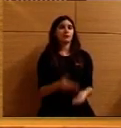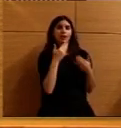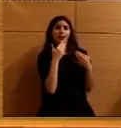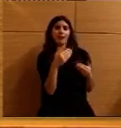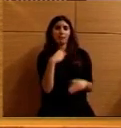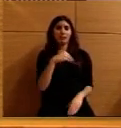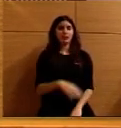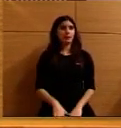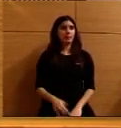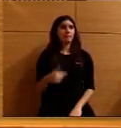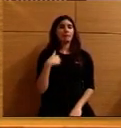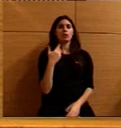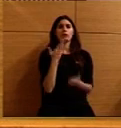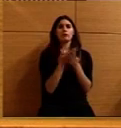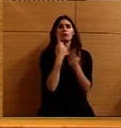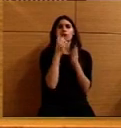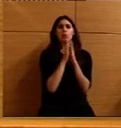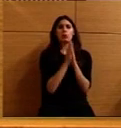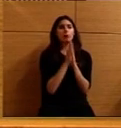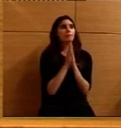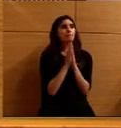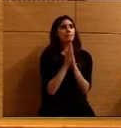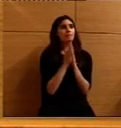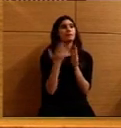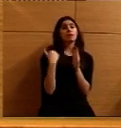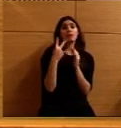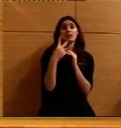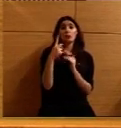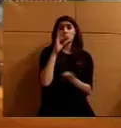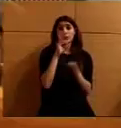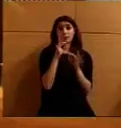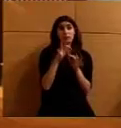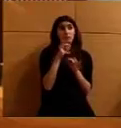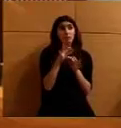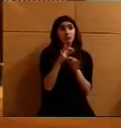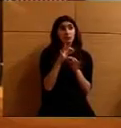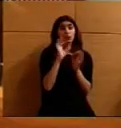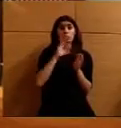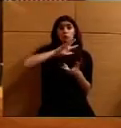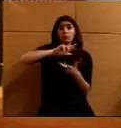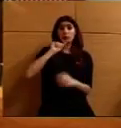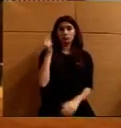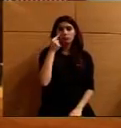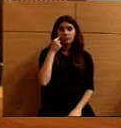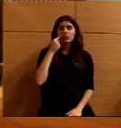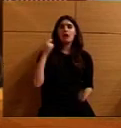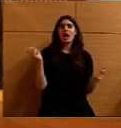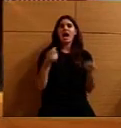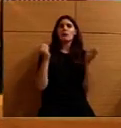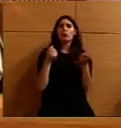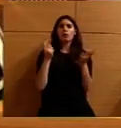Gràcies, president. Jo vaig a demanar-li un prec. El passat 21 de setembre ens vam enterar per la premsa de l'anunci que per